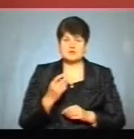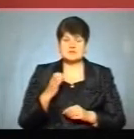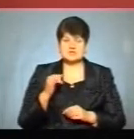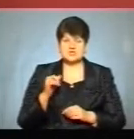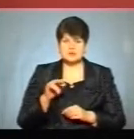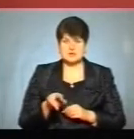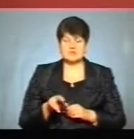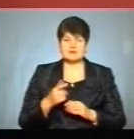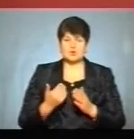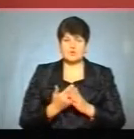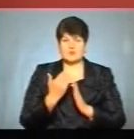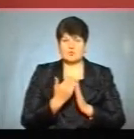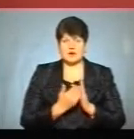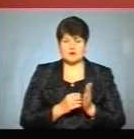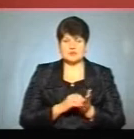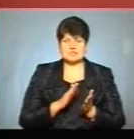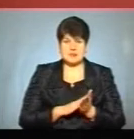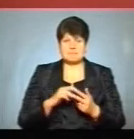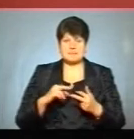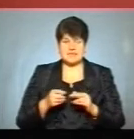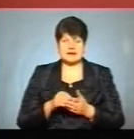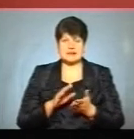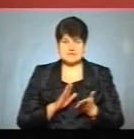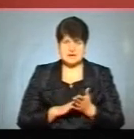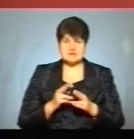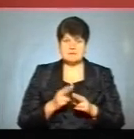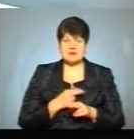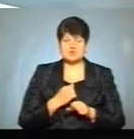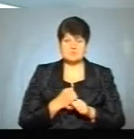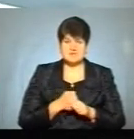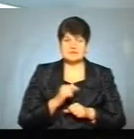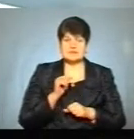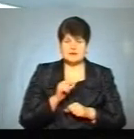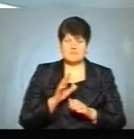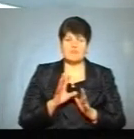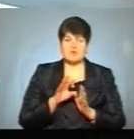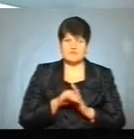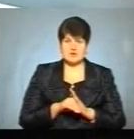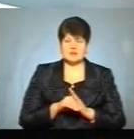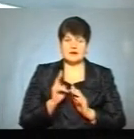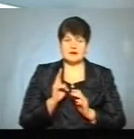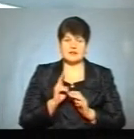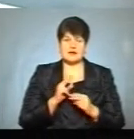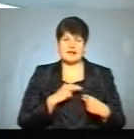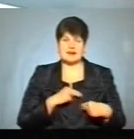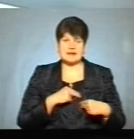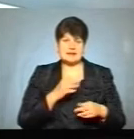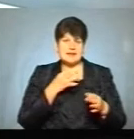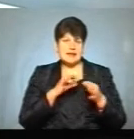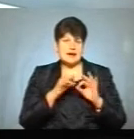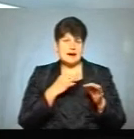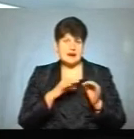там новий порядок реєстрації, перереєстрації безробітних. І там ми якраз запроваджуємо таку функцію кар'єрного радника.